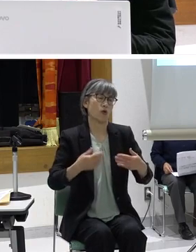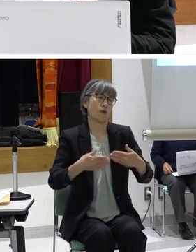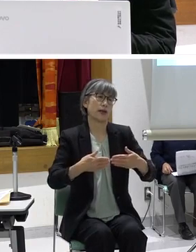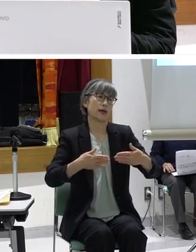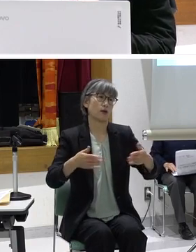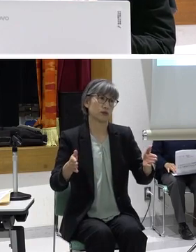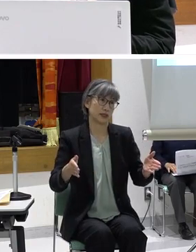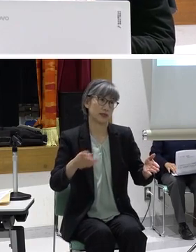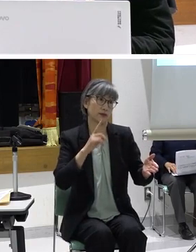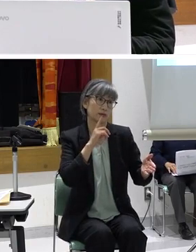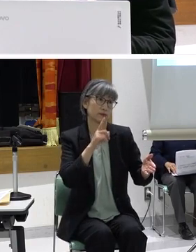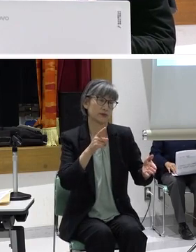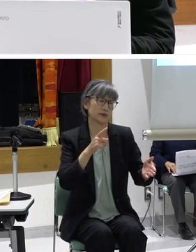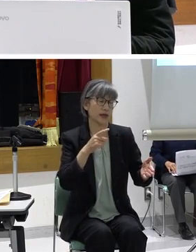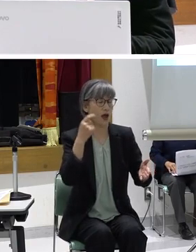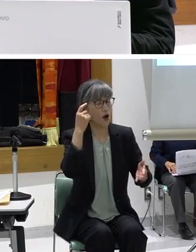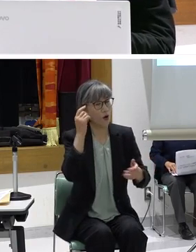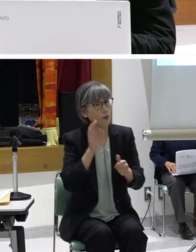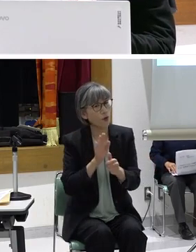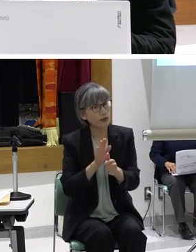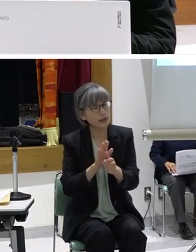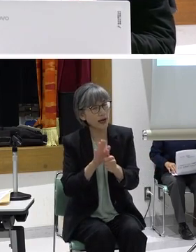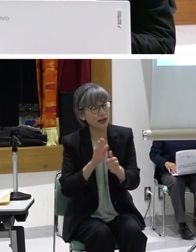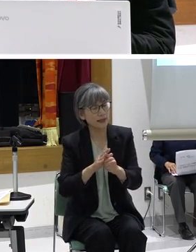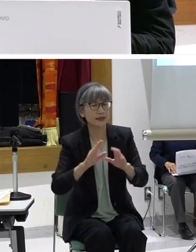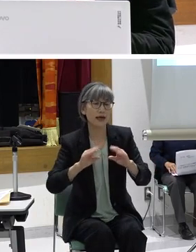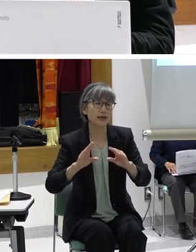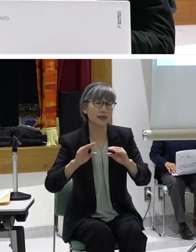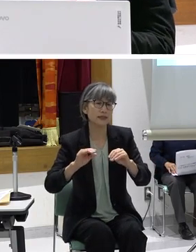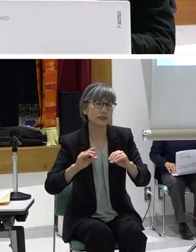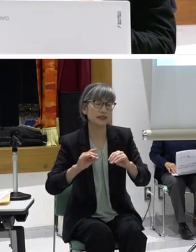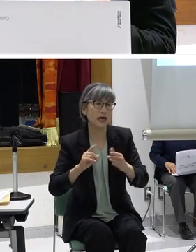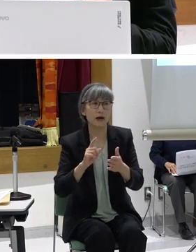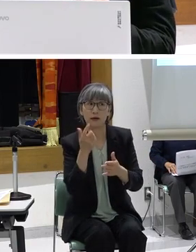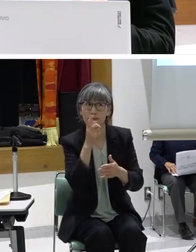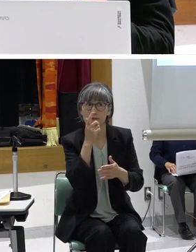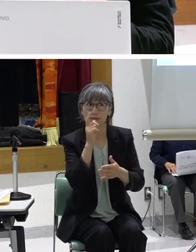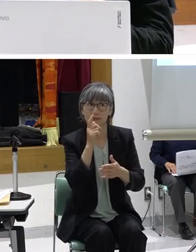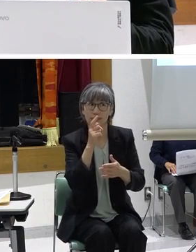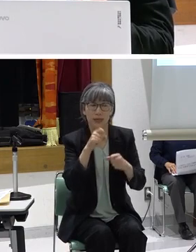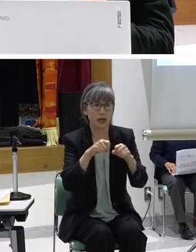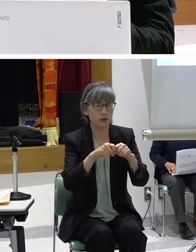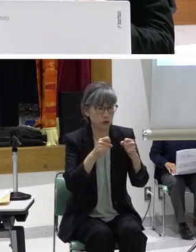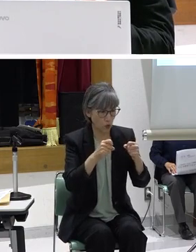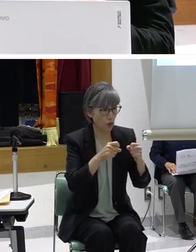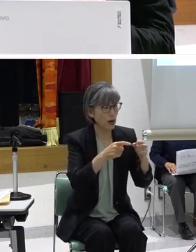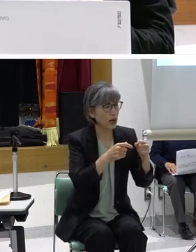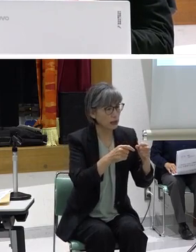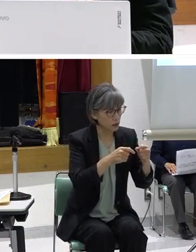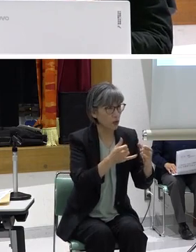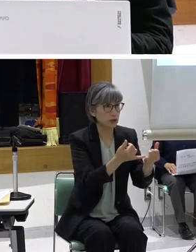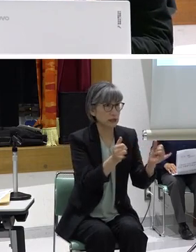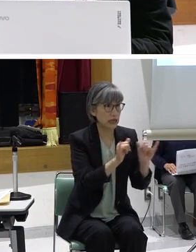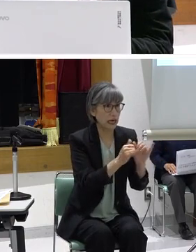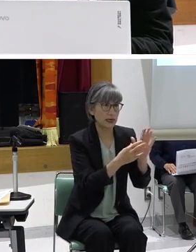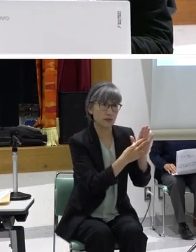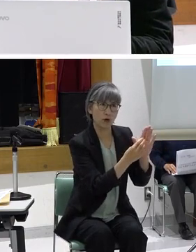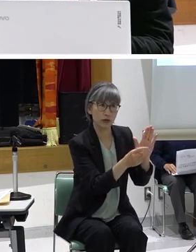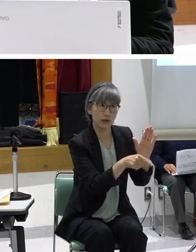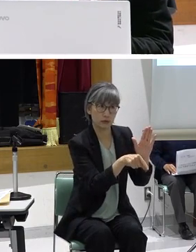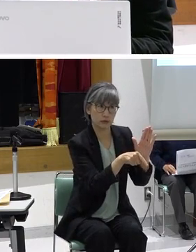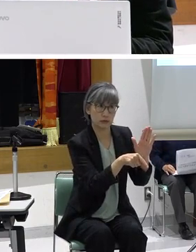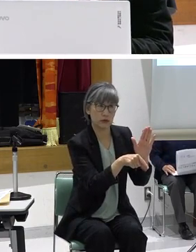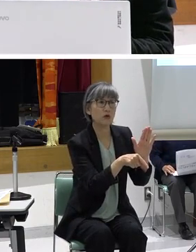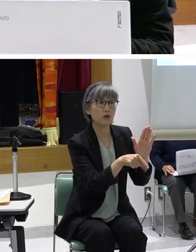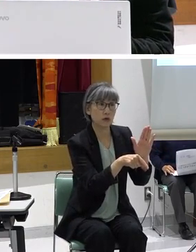これは思いやりとか優しさみたいなふわっとしたもんじゃなくて、ちゃんと障害の社会モデル、この障害の社会モデル